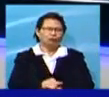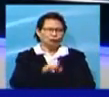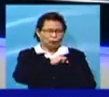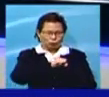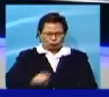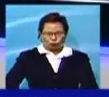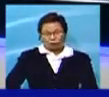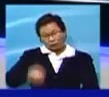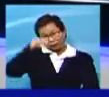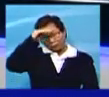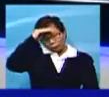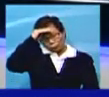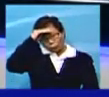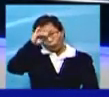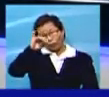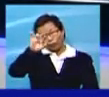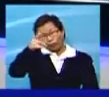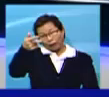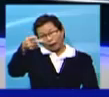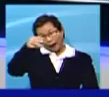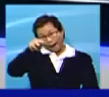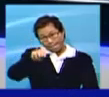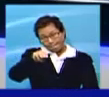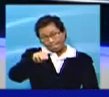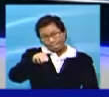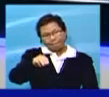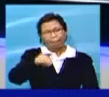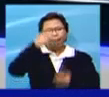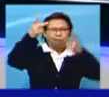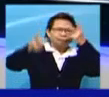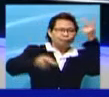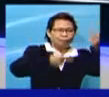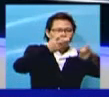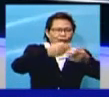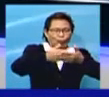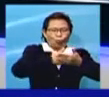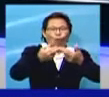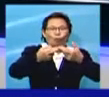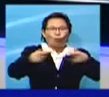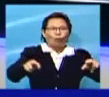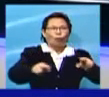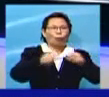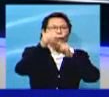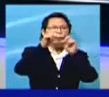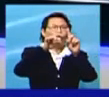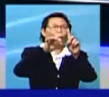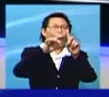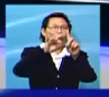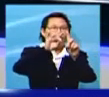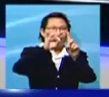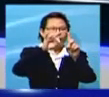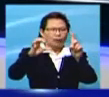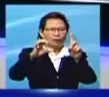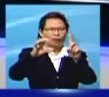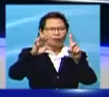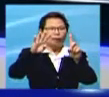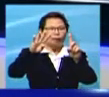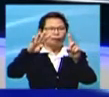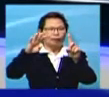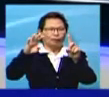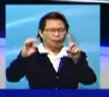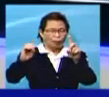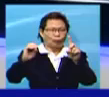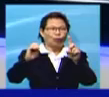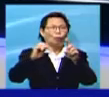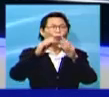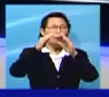Sultan Johor, Sultan Ibrahim Sultan Iskandar berkenan melakukan pra-pelancaran 1,840 unit rumah impian bangsa